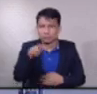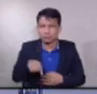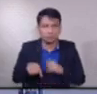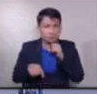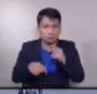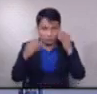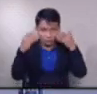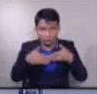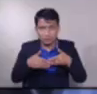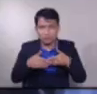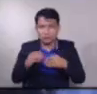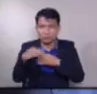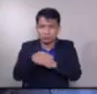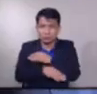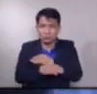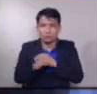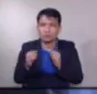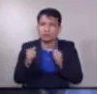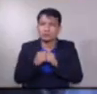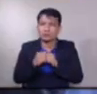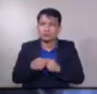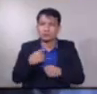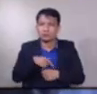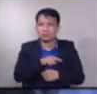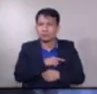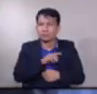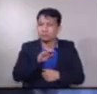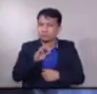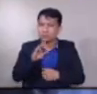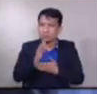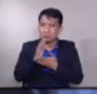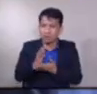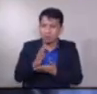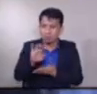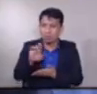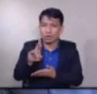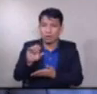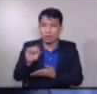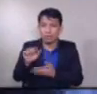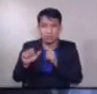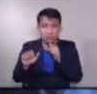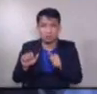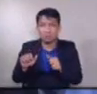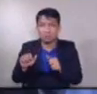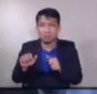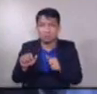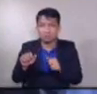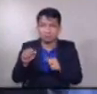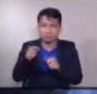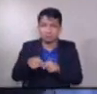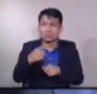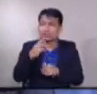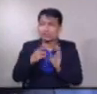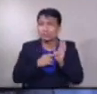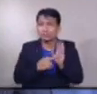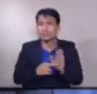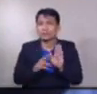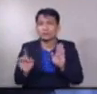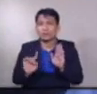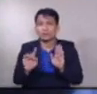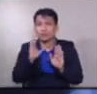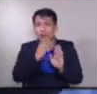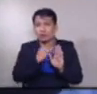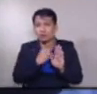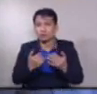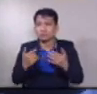not only in Boracay, including doon sa amin sa Subanen, sa Lake Dominagat. Sino ngayon ang tumatayo doon? And after a certain